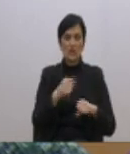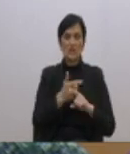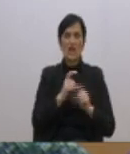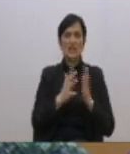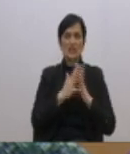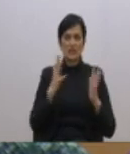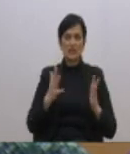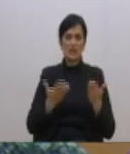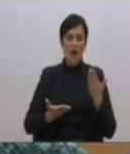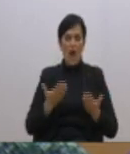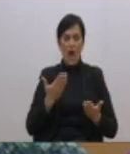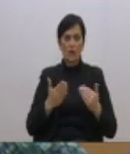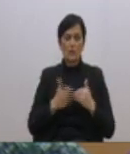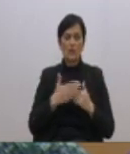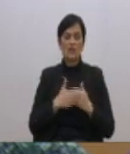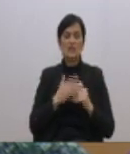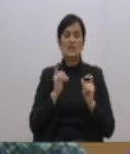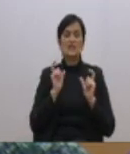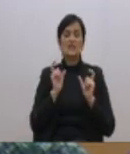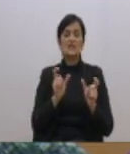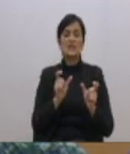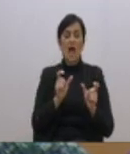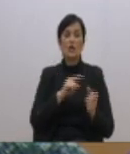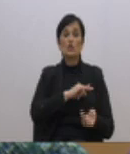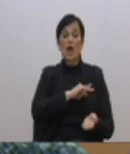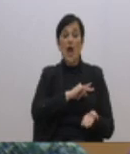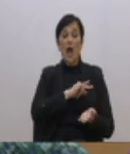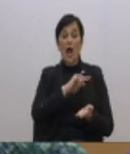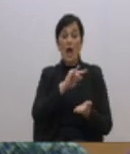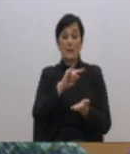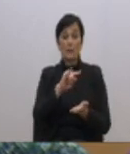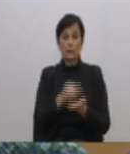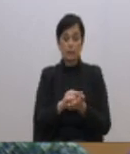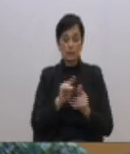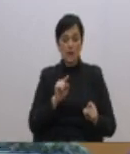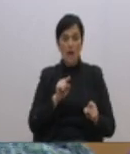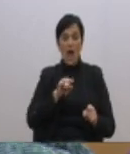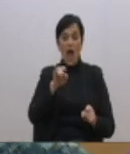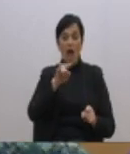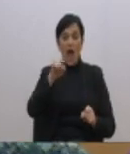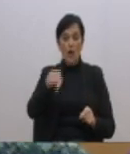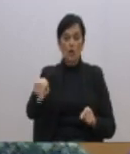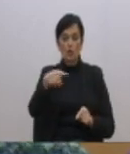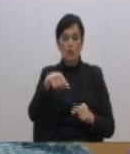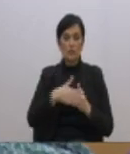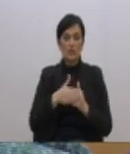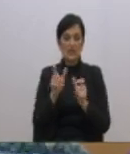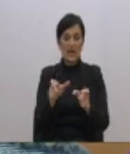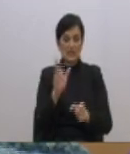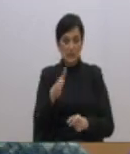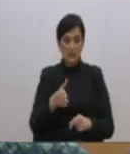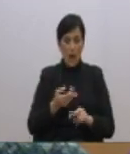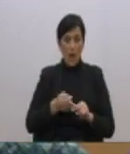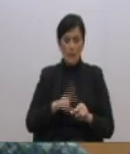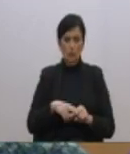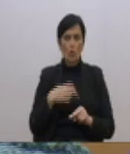დიდი ალბათობაა, რომ სანქცირებული ავიახაზების მიღების შემთხვევაში ეს აეროპორტები დასანქცირდნენ. ამიტომ